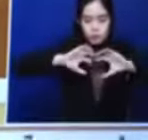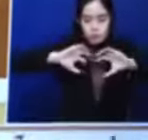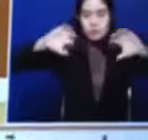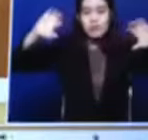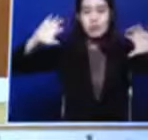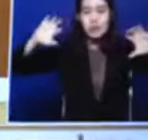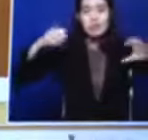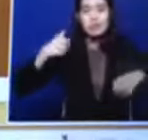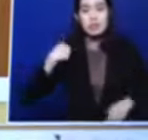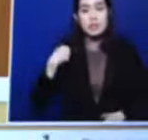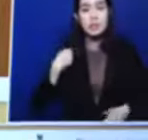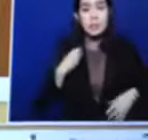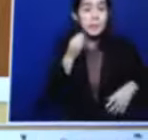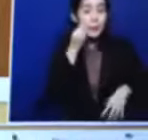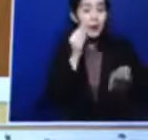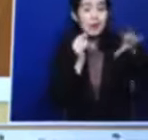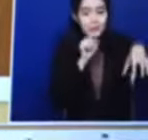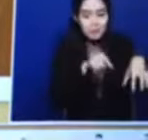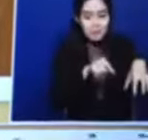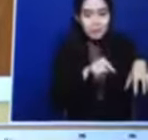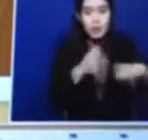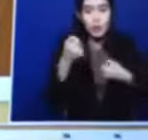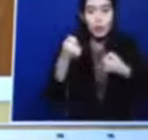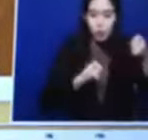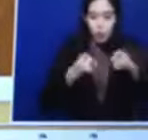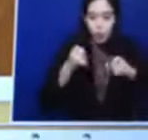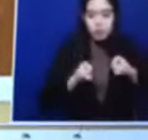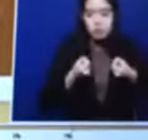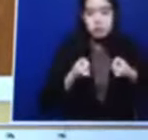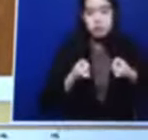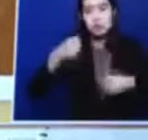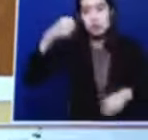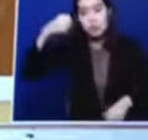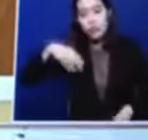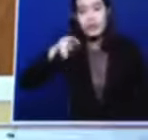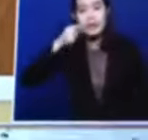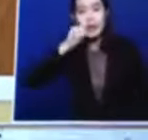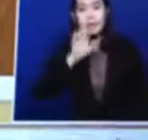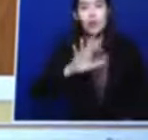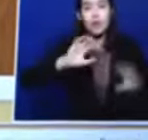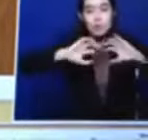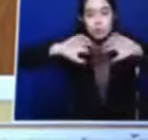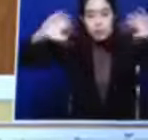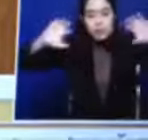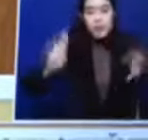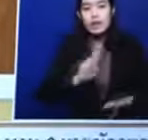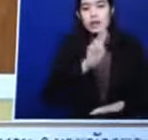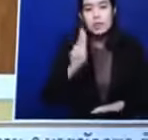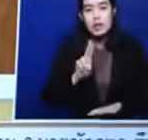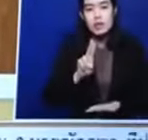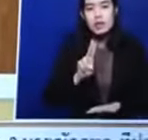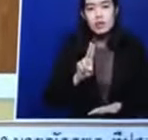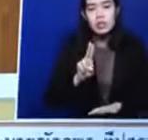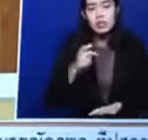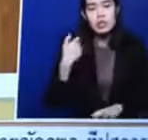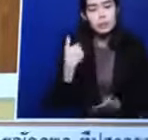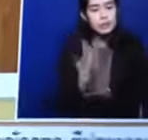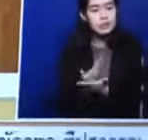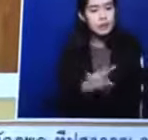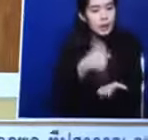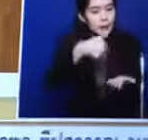วงได้รับรถหลวงเติมน้ำมันหลวงน้ำหลวงไฟหลวงนั้นจะต้องนำมาเสียภาษีในฐานะที่เป็นเงิน